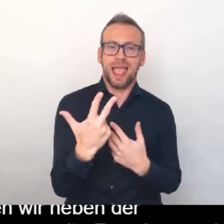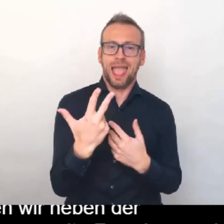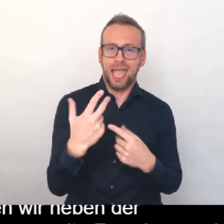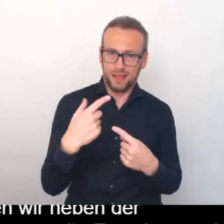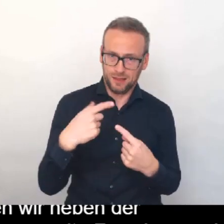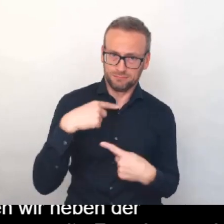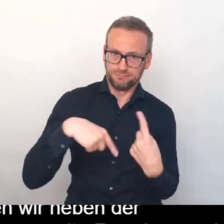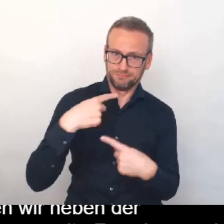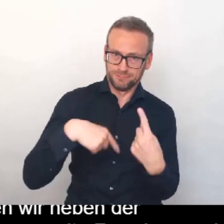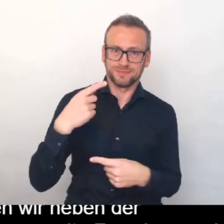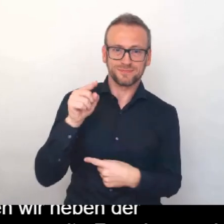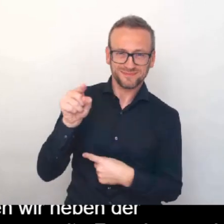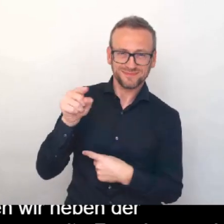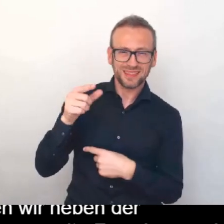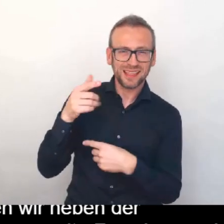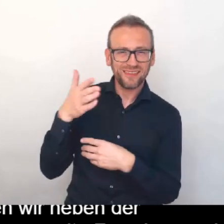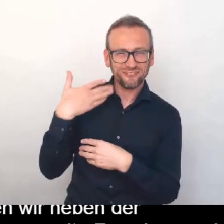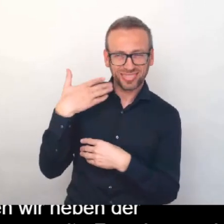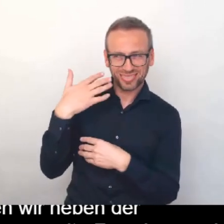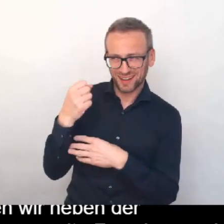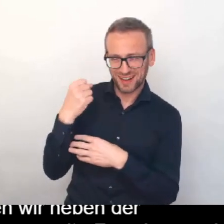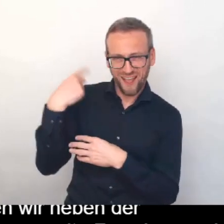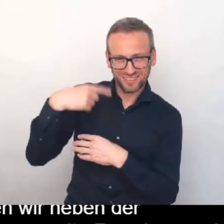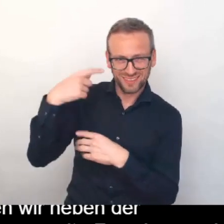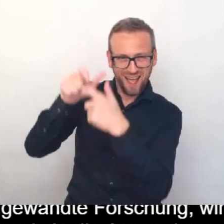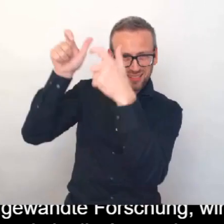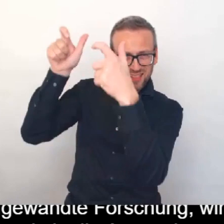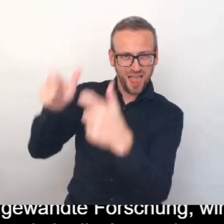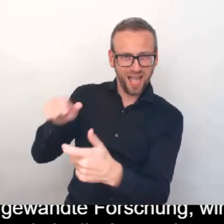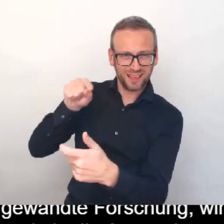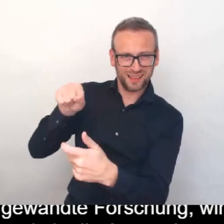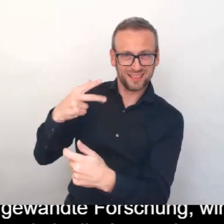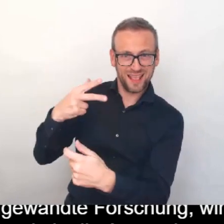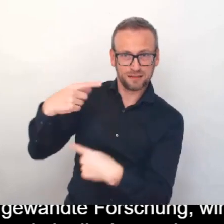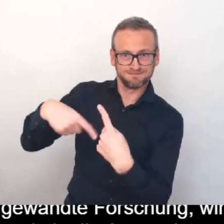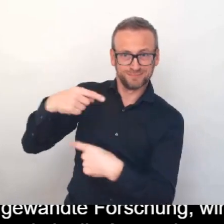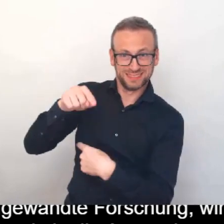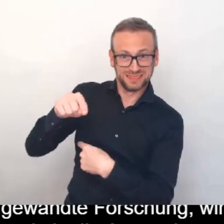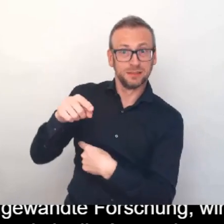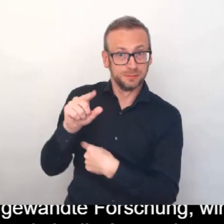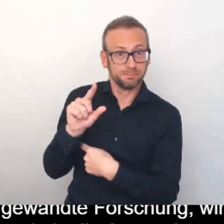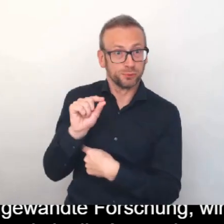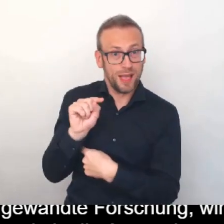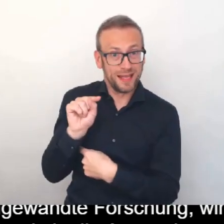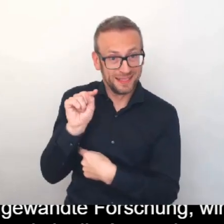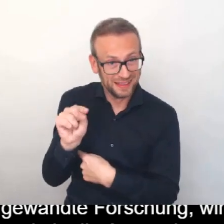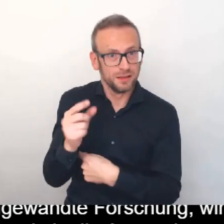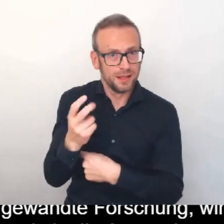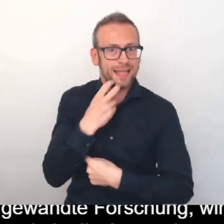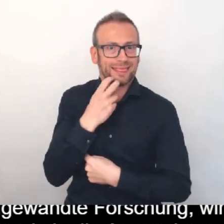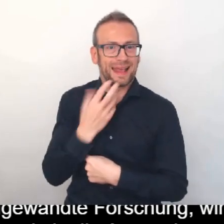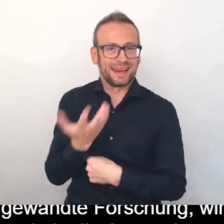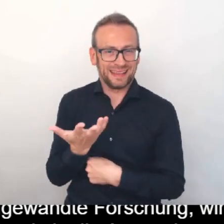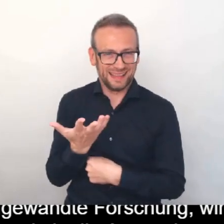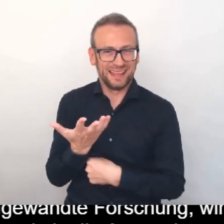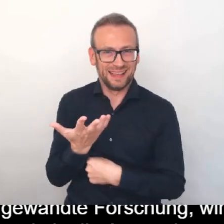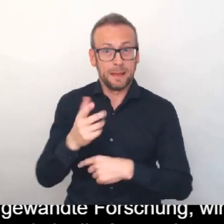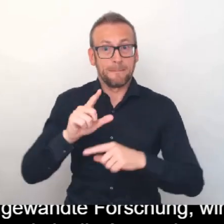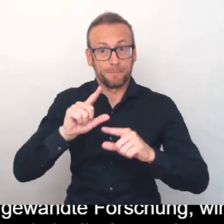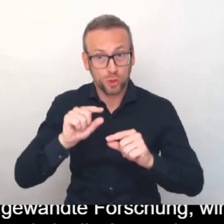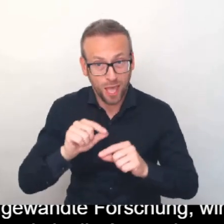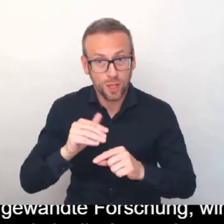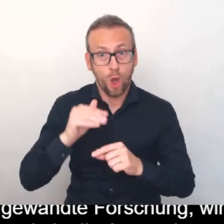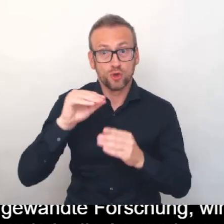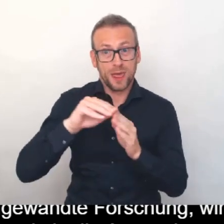HAWs, der Minister hat schon erwähnt, das Promotionsrecht für forschungsstarke Bereiche. Damit schließen wir nicht nur mit anderen